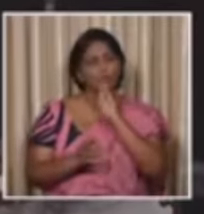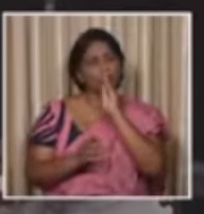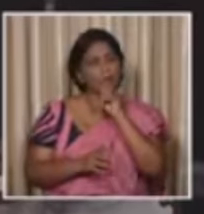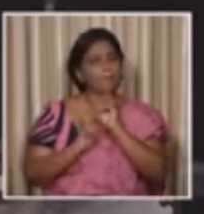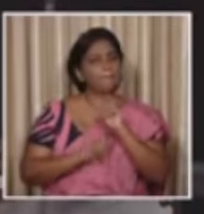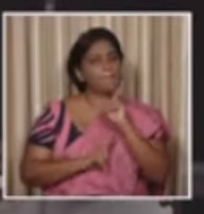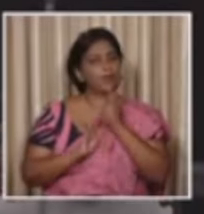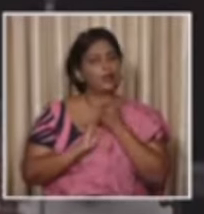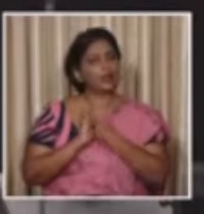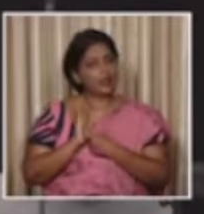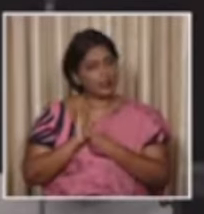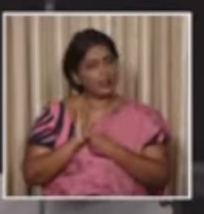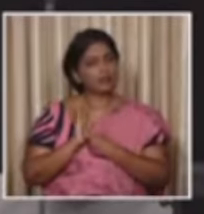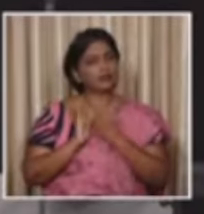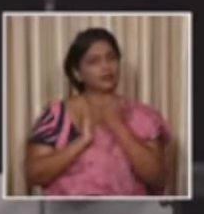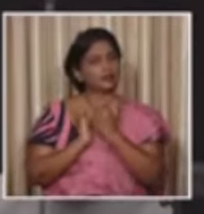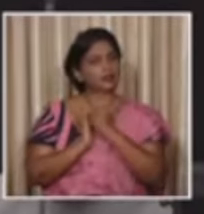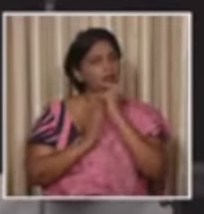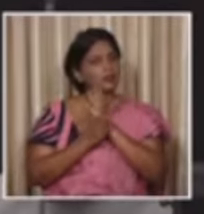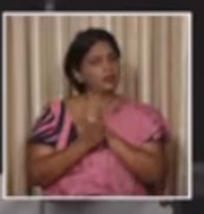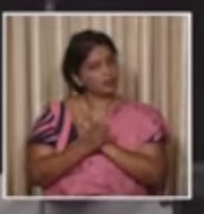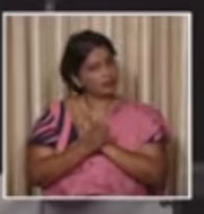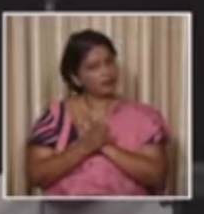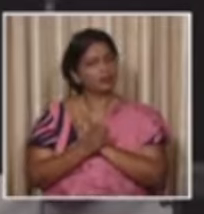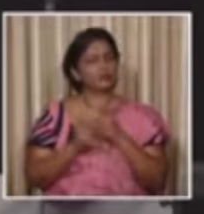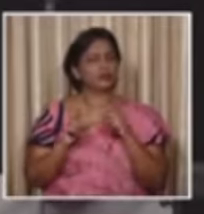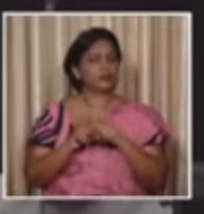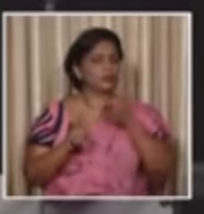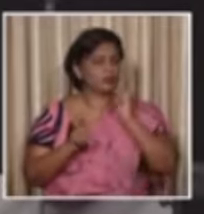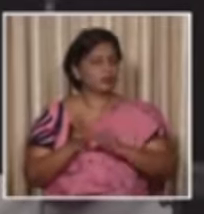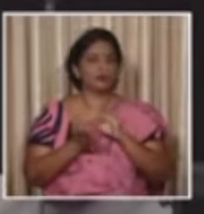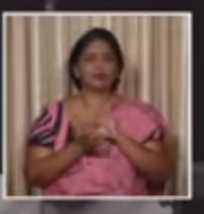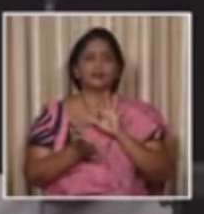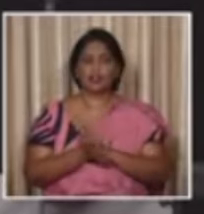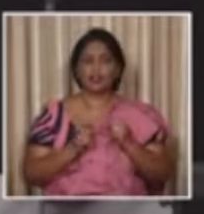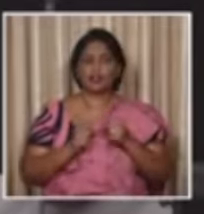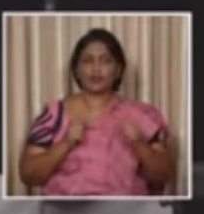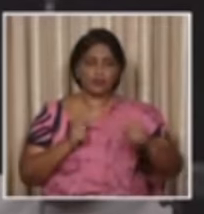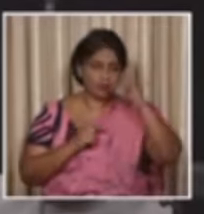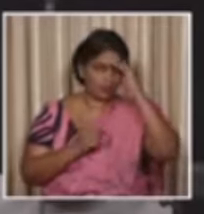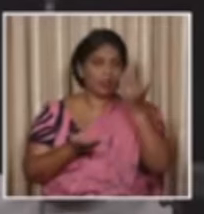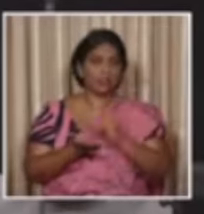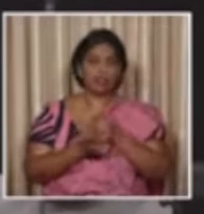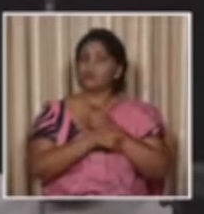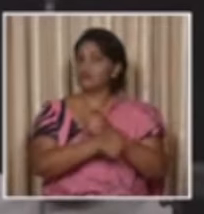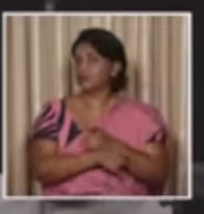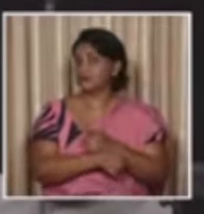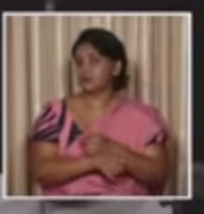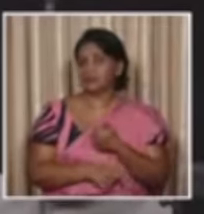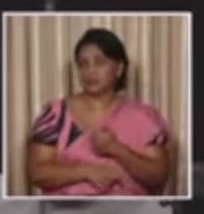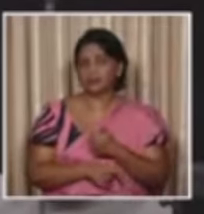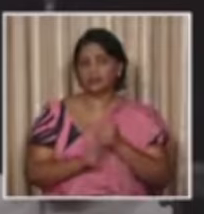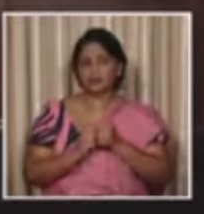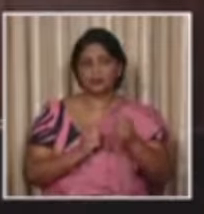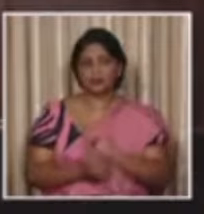ගානේ පාර්ලිමේන්තු සම්ප්‍රදාය සහ ව්‍යවස්ථාව ඒ වගේම අපේ සාවර නියෝග සම්බන්ධ විපක්ෂ නායකතුමාට තව පාඩමක් දුන්නා නම් ඊට වඩා හොඳට